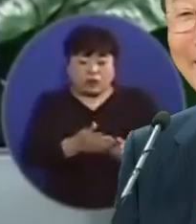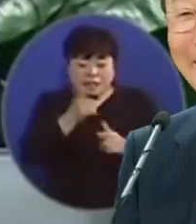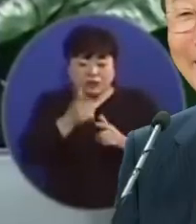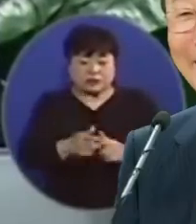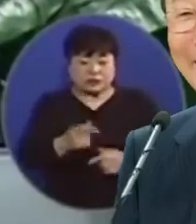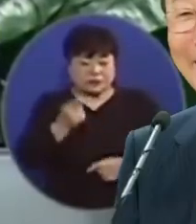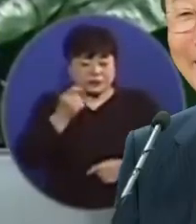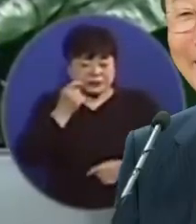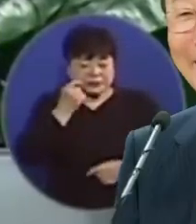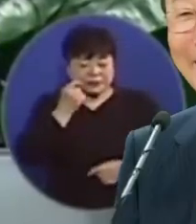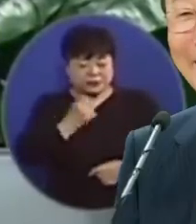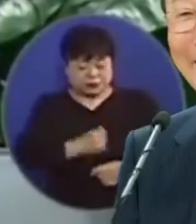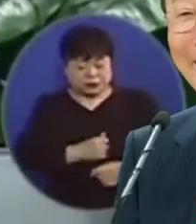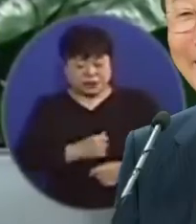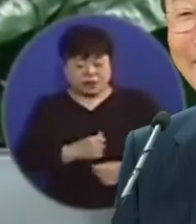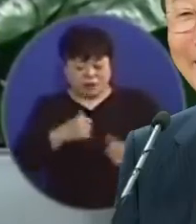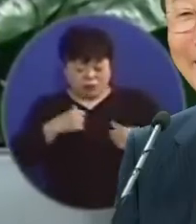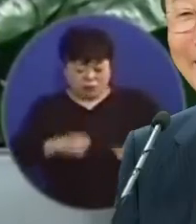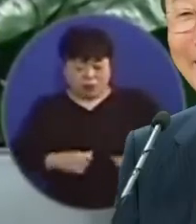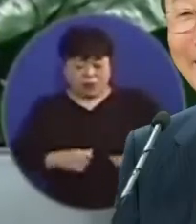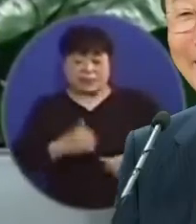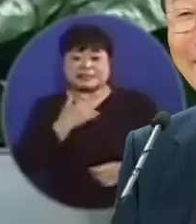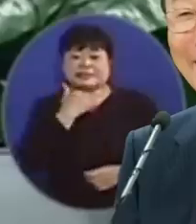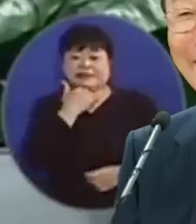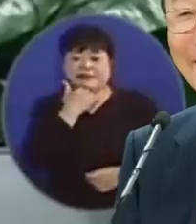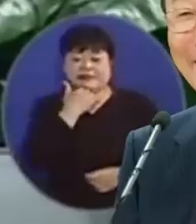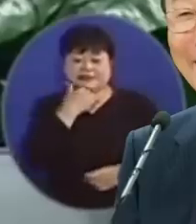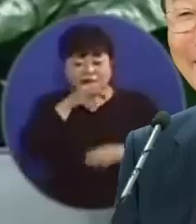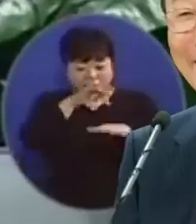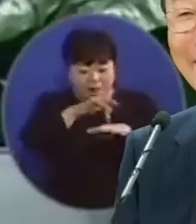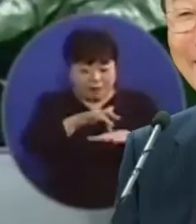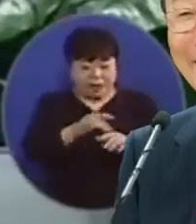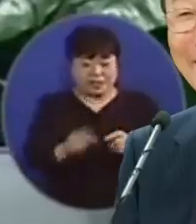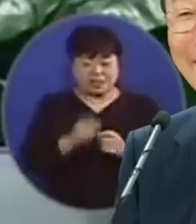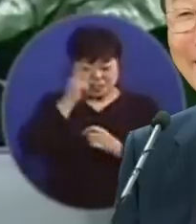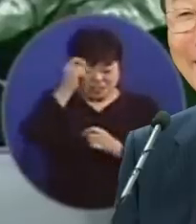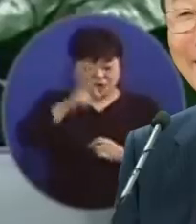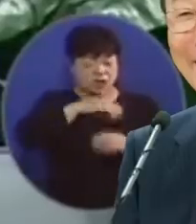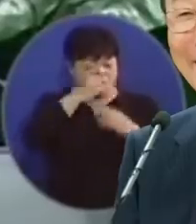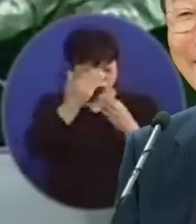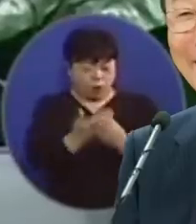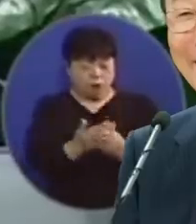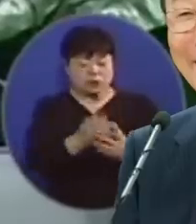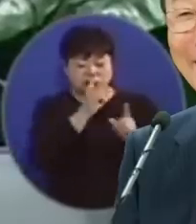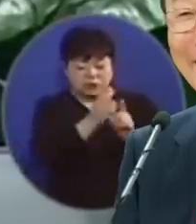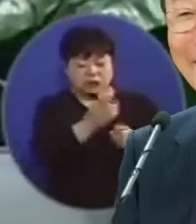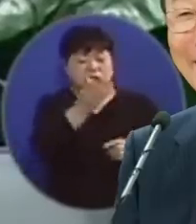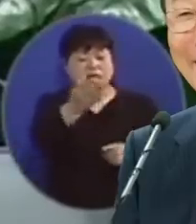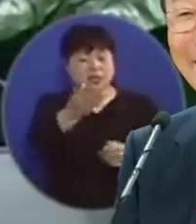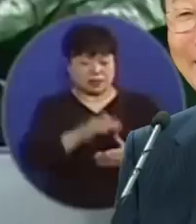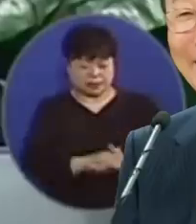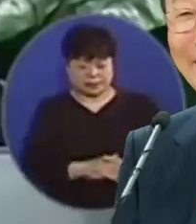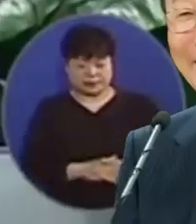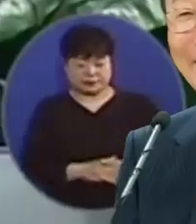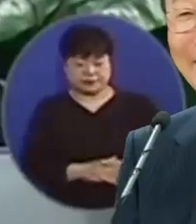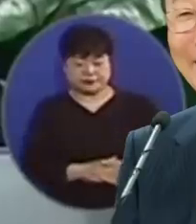하고서 포기하고 나오도록 마귀는 기다리십니다. 그러면 마귀는 영원히 완전히 승리하는 것입니다.